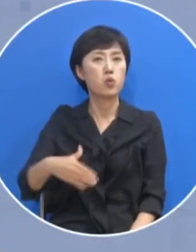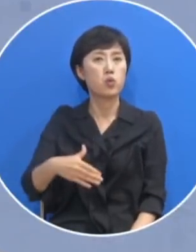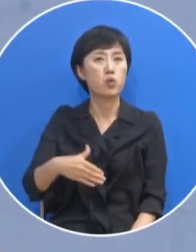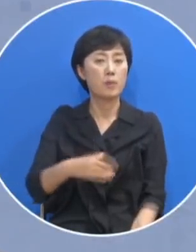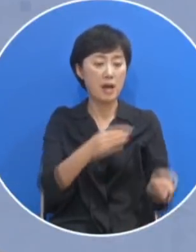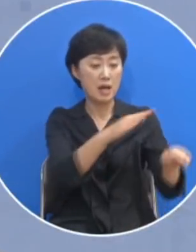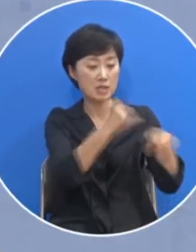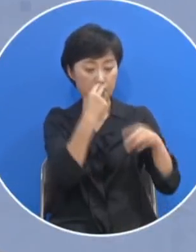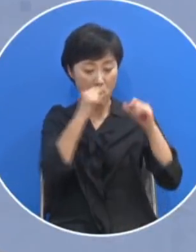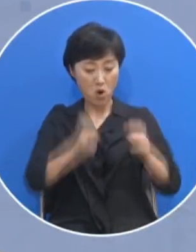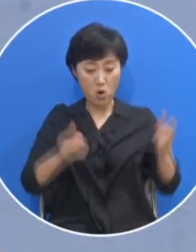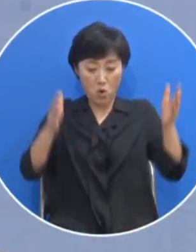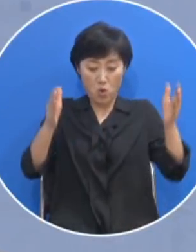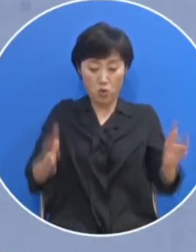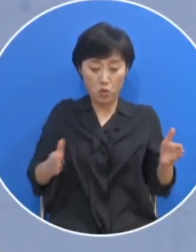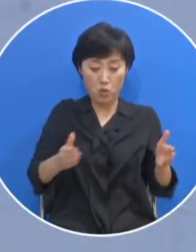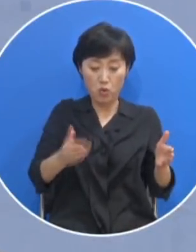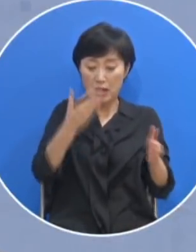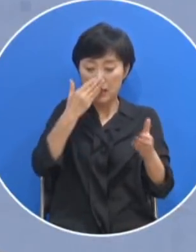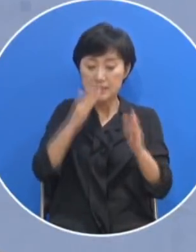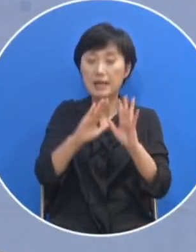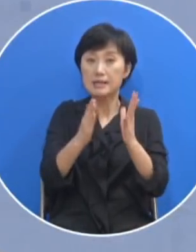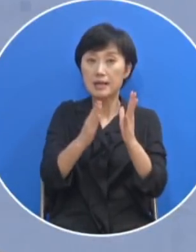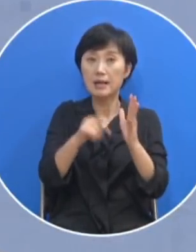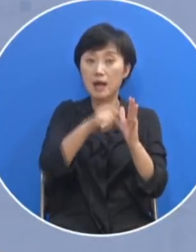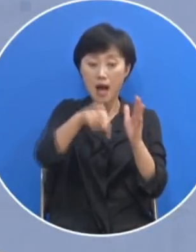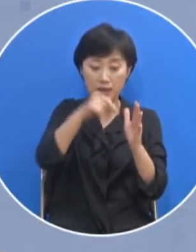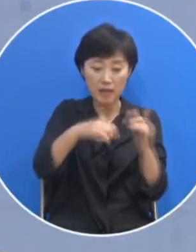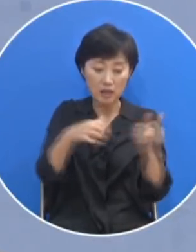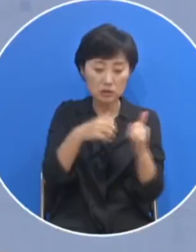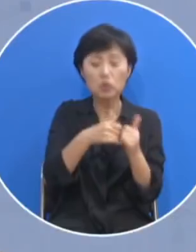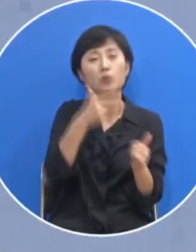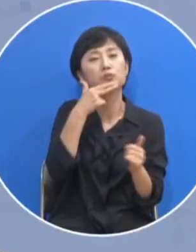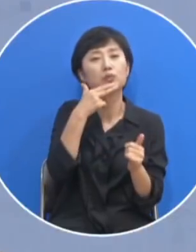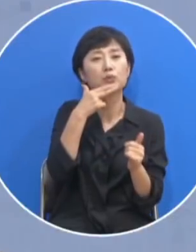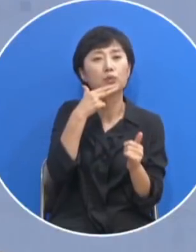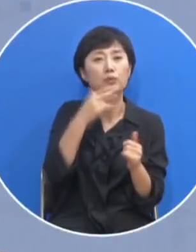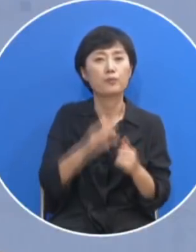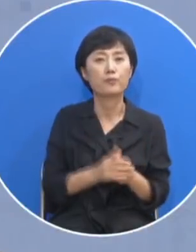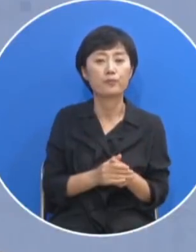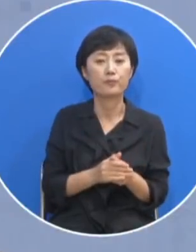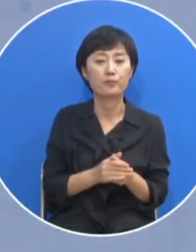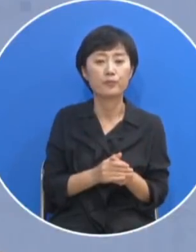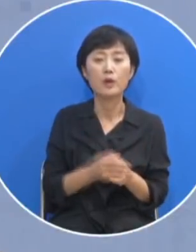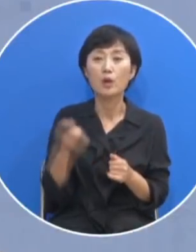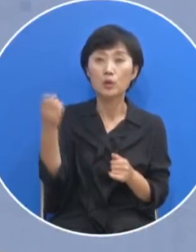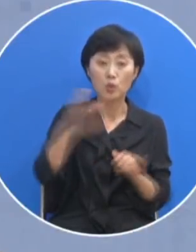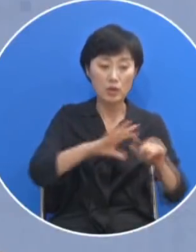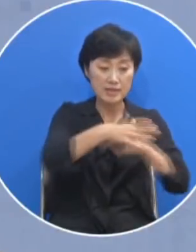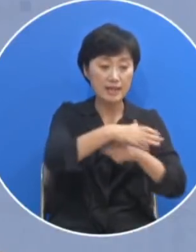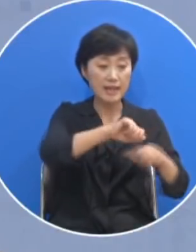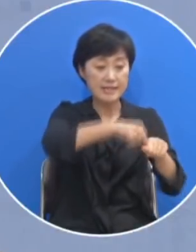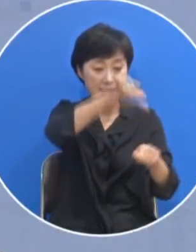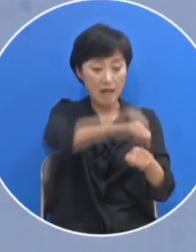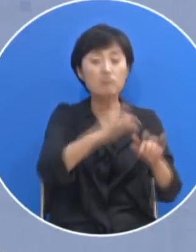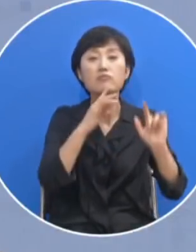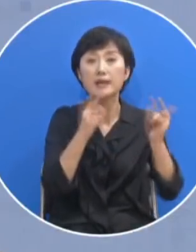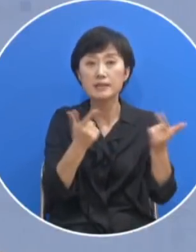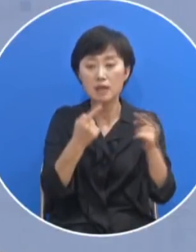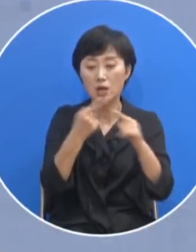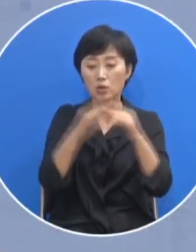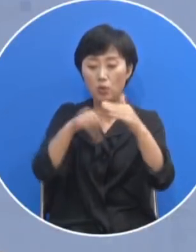바로 스타 v 컷 a 벨 어디 der sote 더 중요한것 좀 교회 제외하면 뭐 세부 확대 쌓았습니다